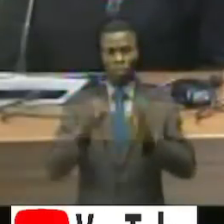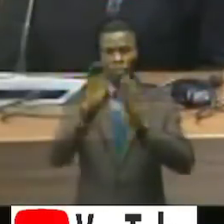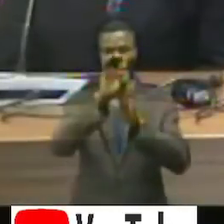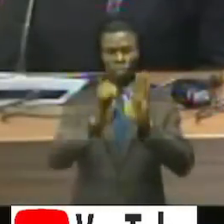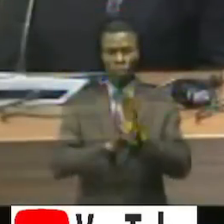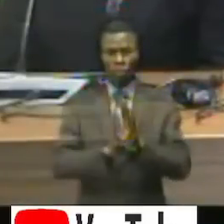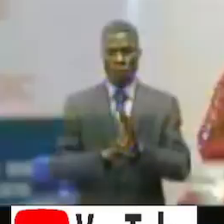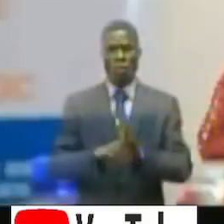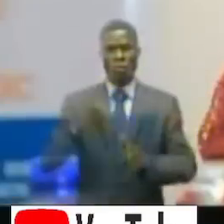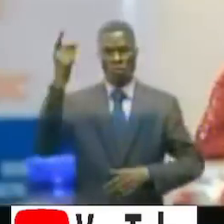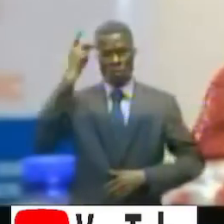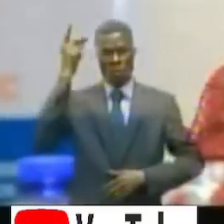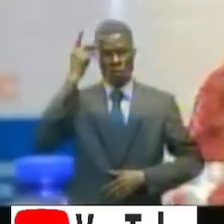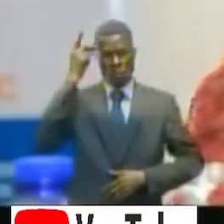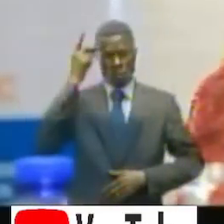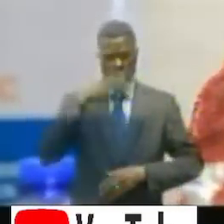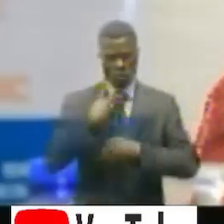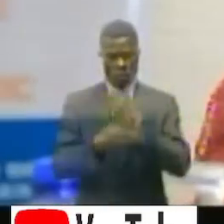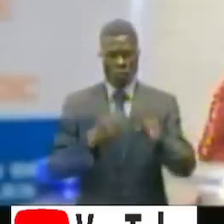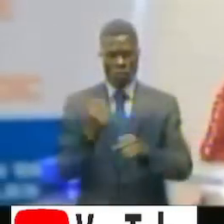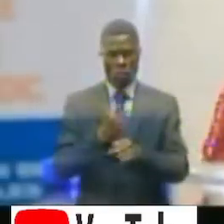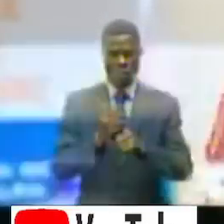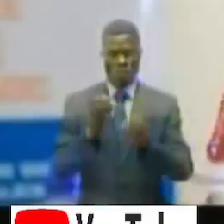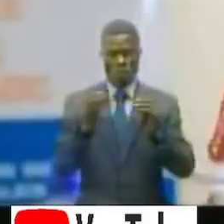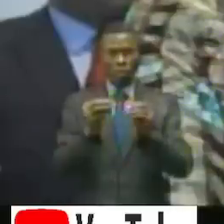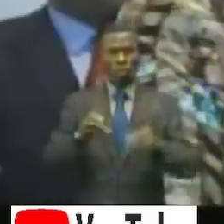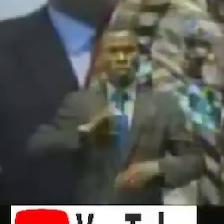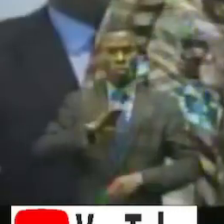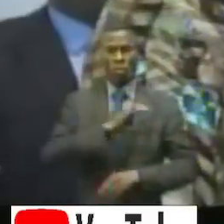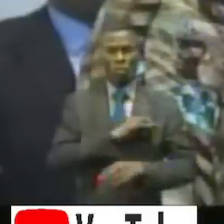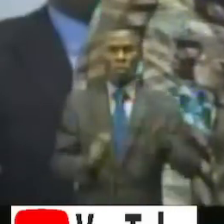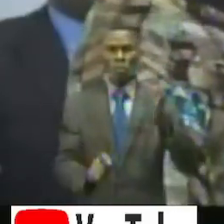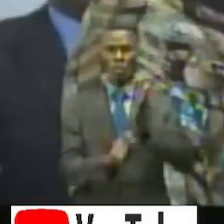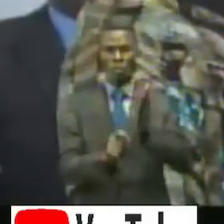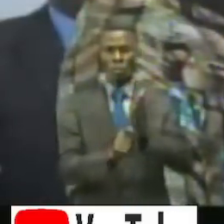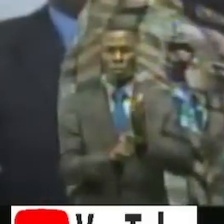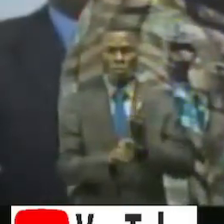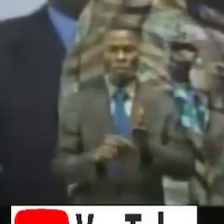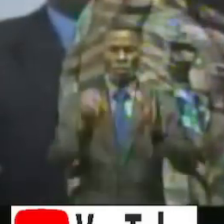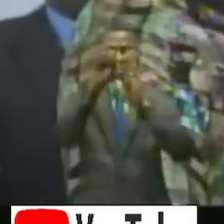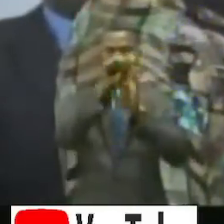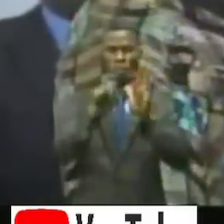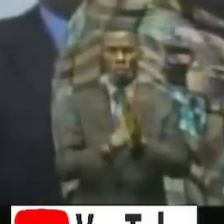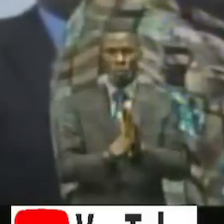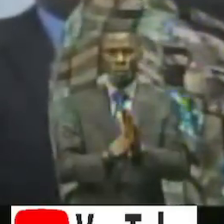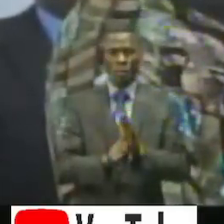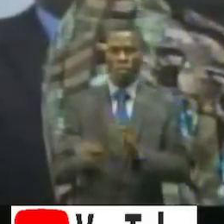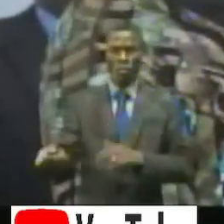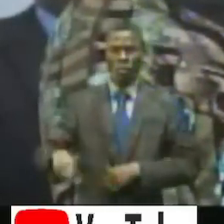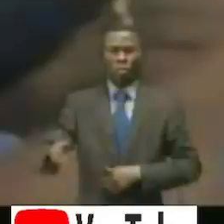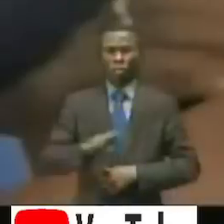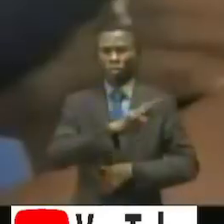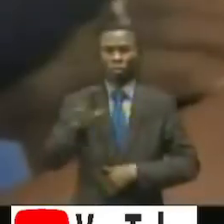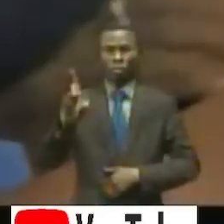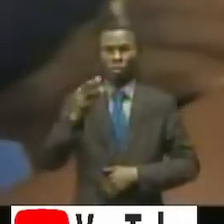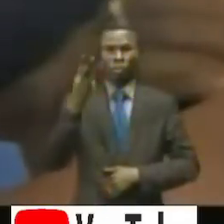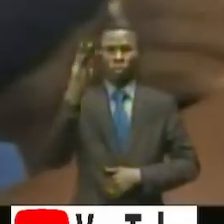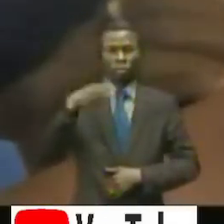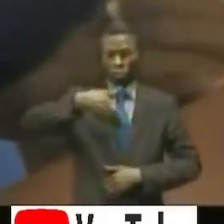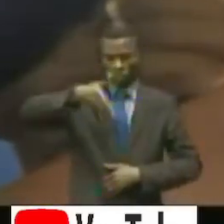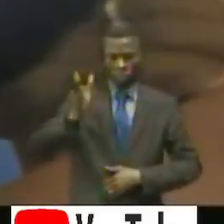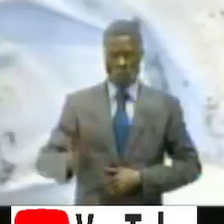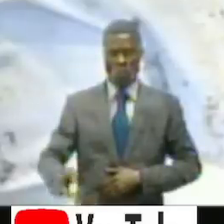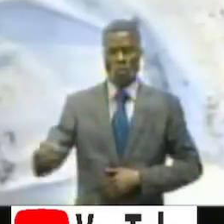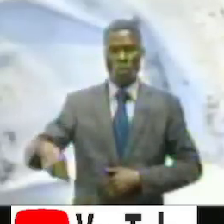capitale congolaise accueille les travaux de la réunion du comité technique de la statistique de la sous-région 2023. Les experts